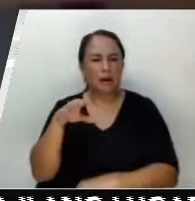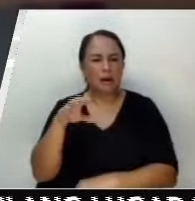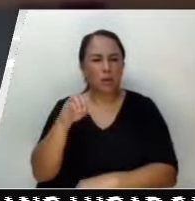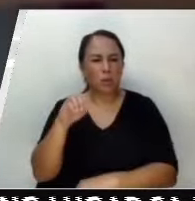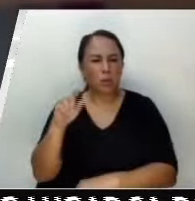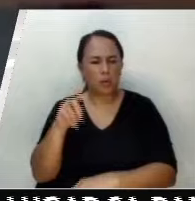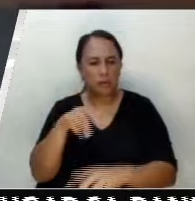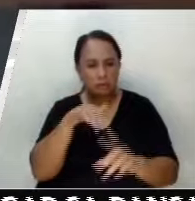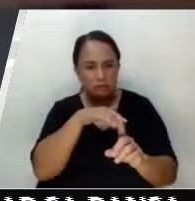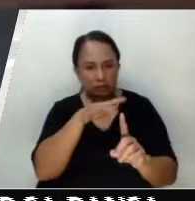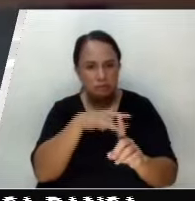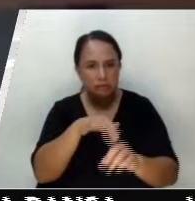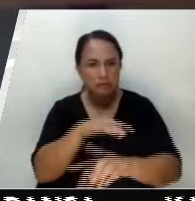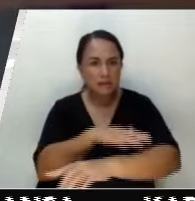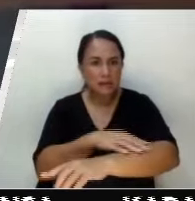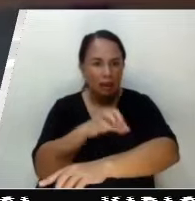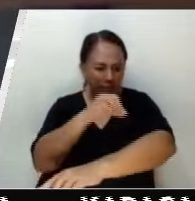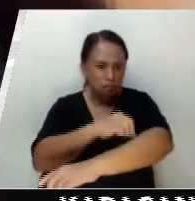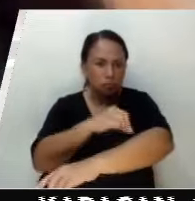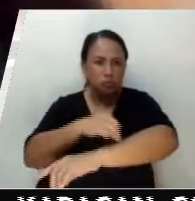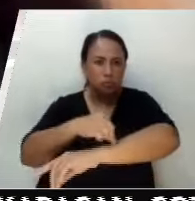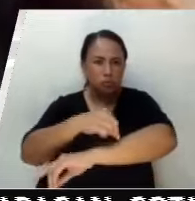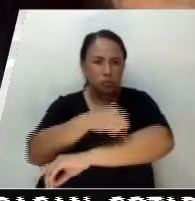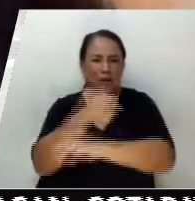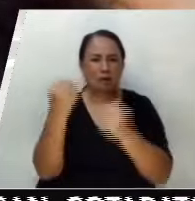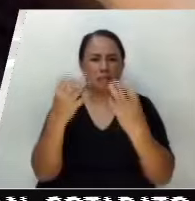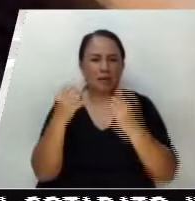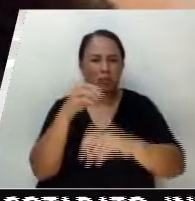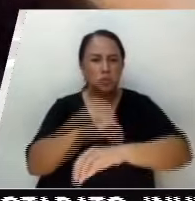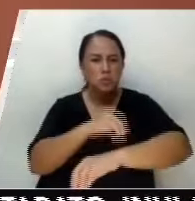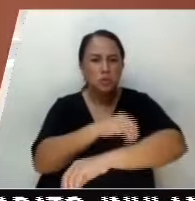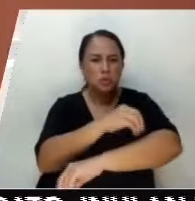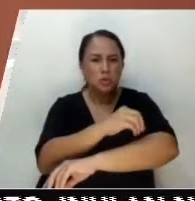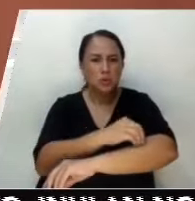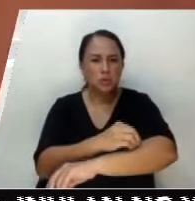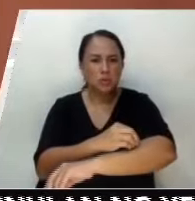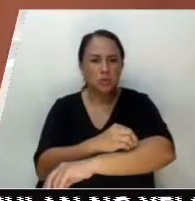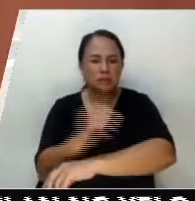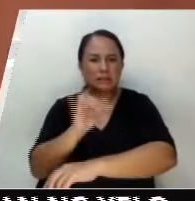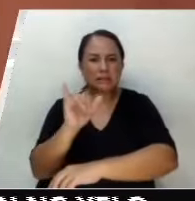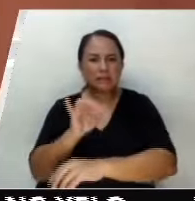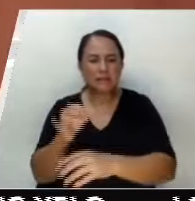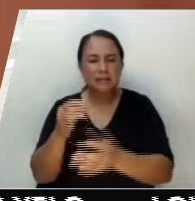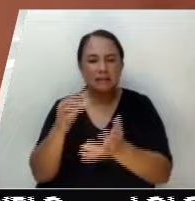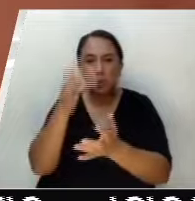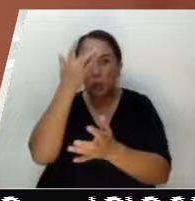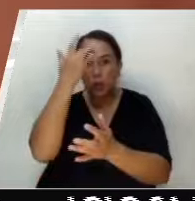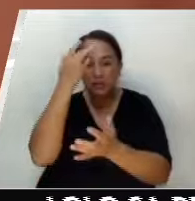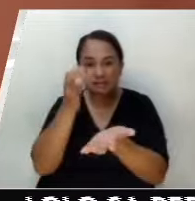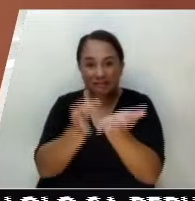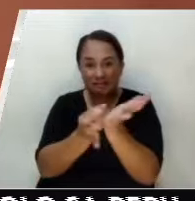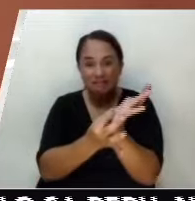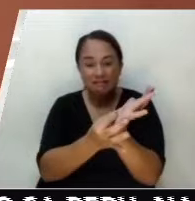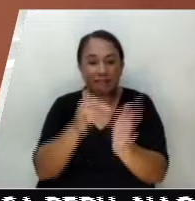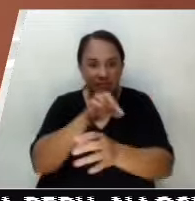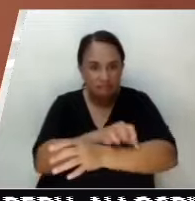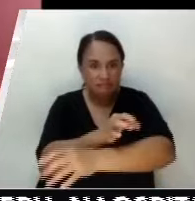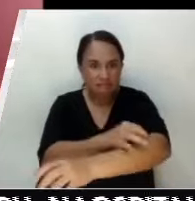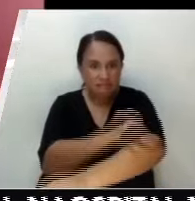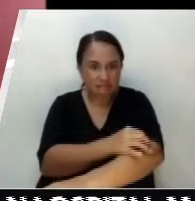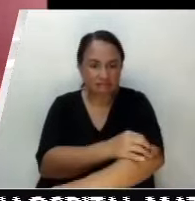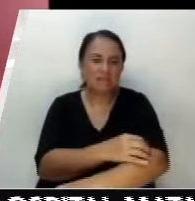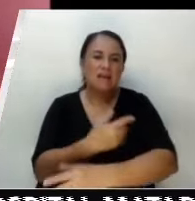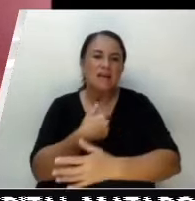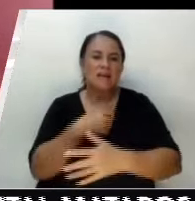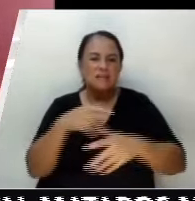balat, nagkapantal-pantal. Ang dami niya talaga, galaki siya ng piso sa front ng legs, sa likod ng hita, sa gilid.